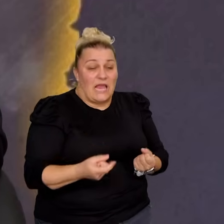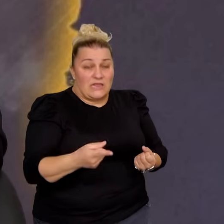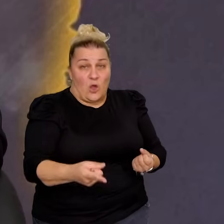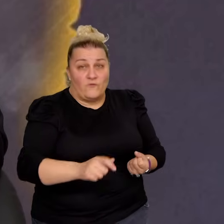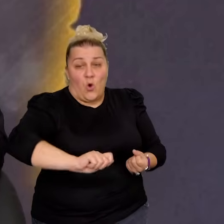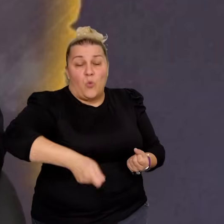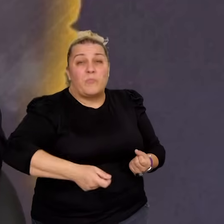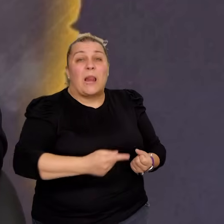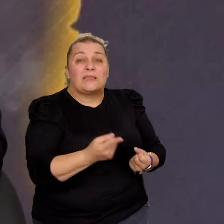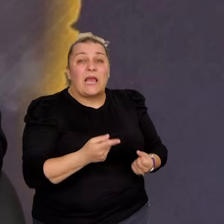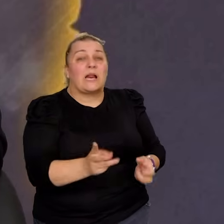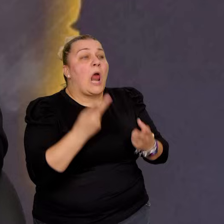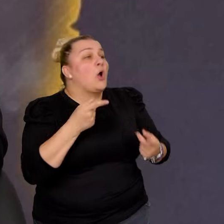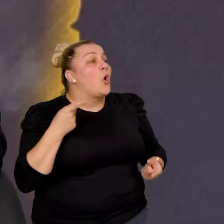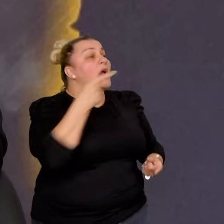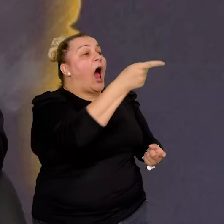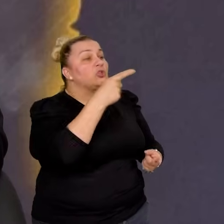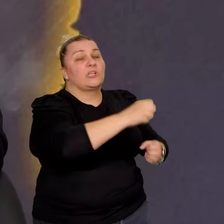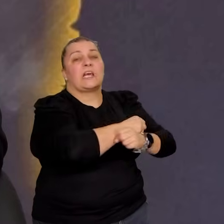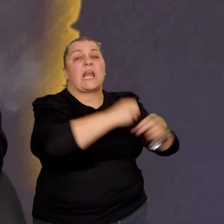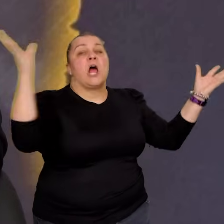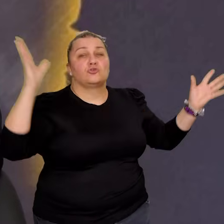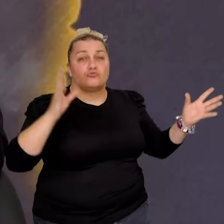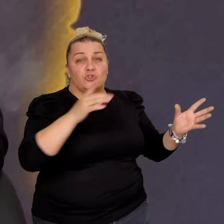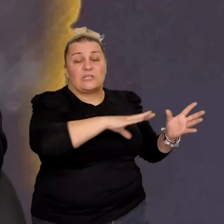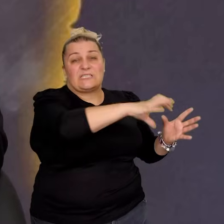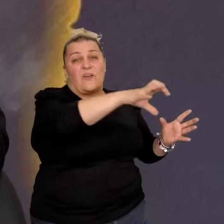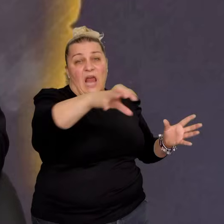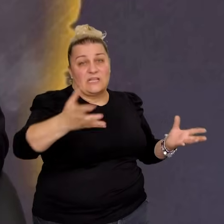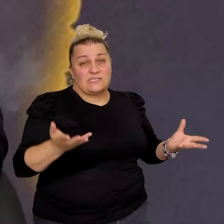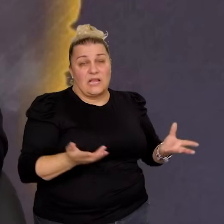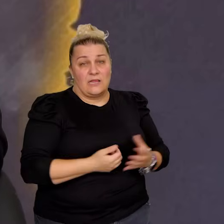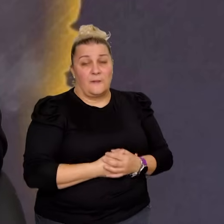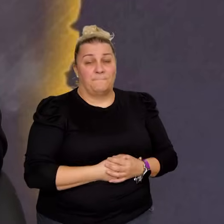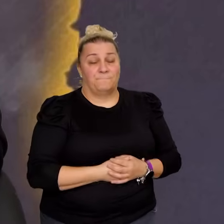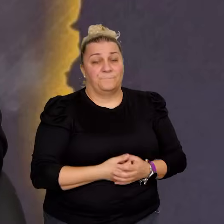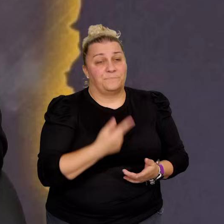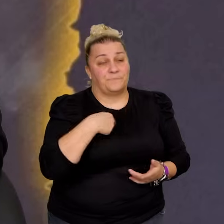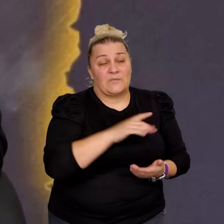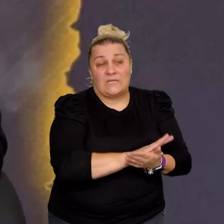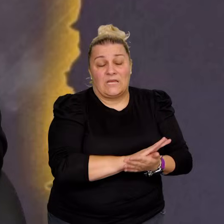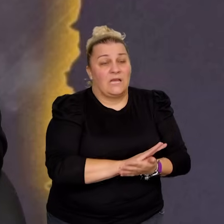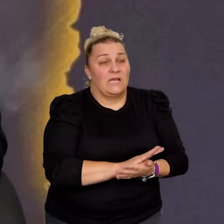kupolu, upali tenk i gađa te i razruši pola naselja, uništi, ubije jednostavno.